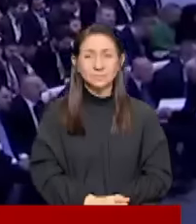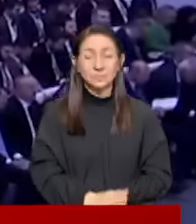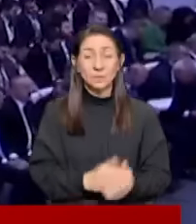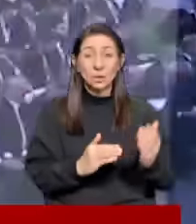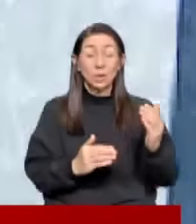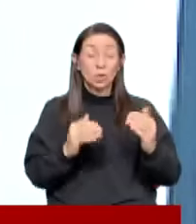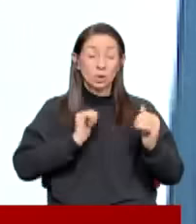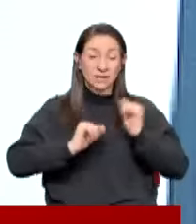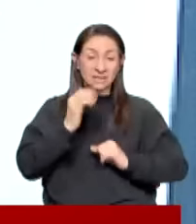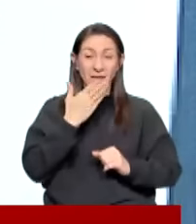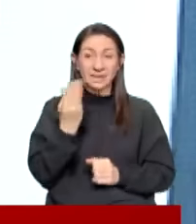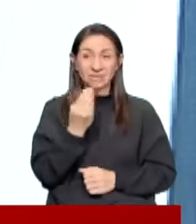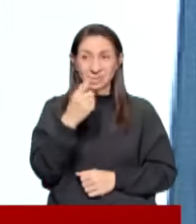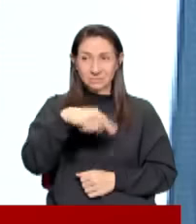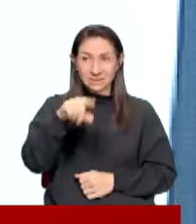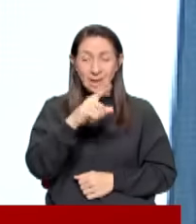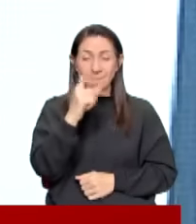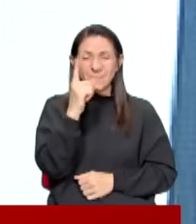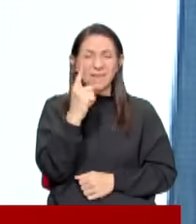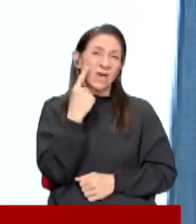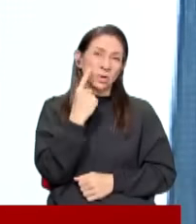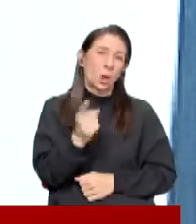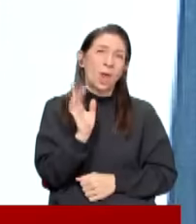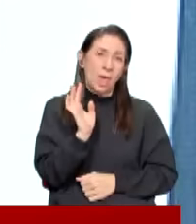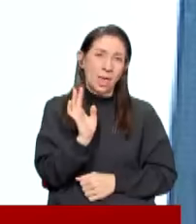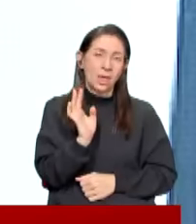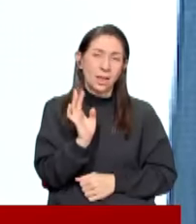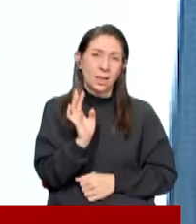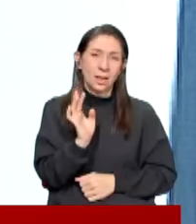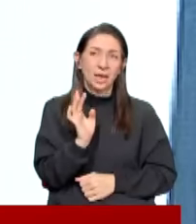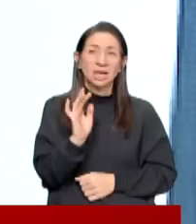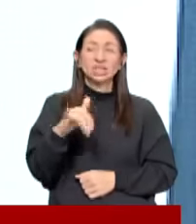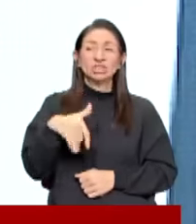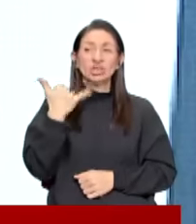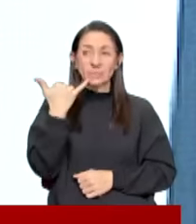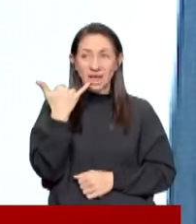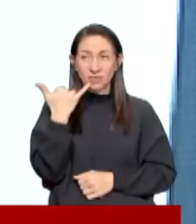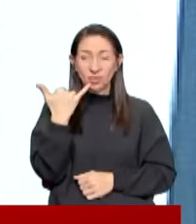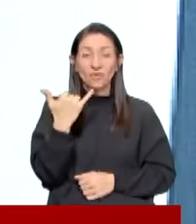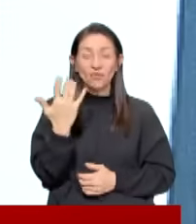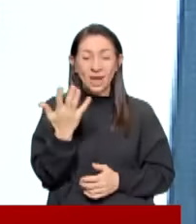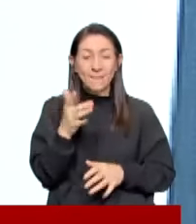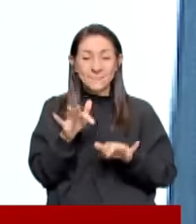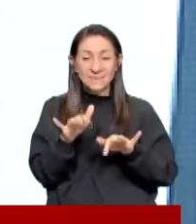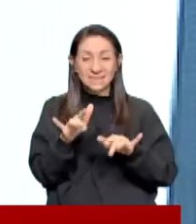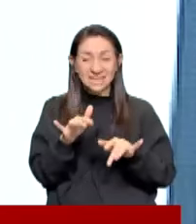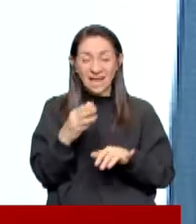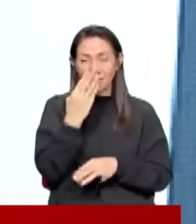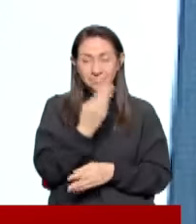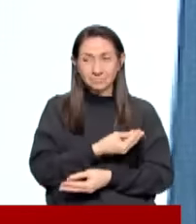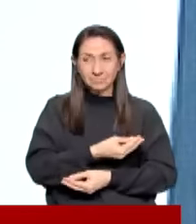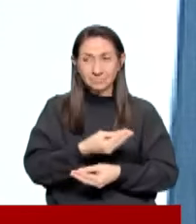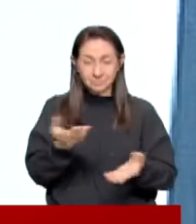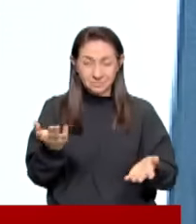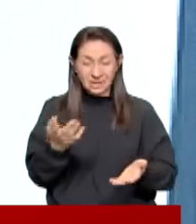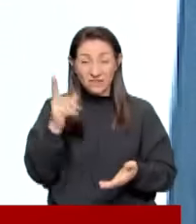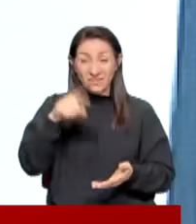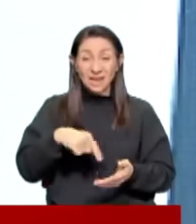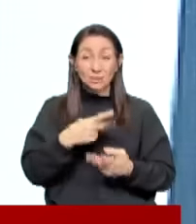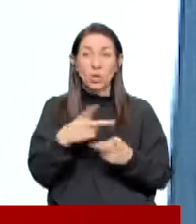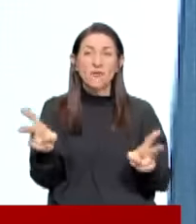Yüksek öğrenimdeki gençlerimize bir defaya mahsus olmak üzere cep telefonu ve bilgisayar ediniminde